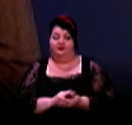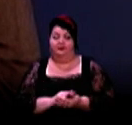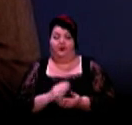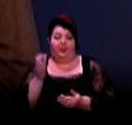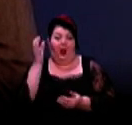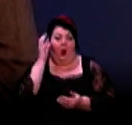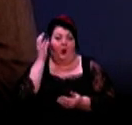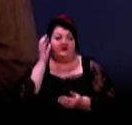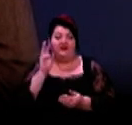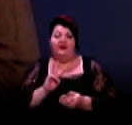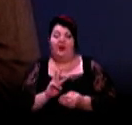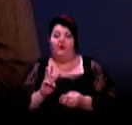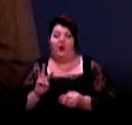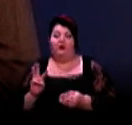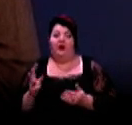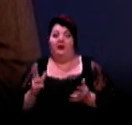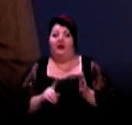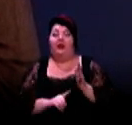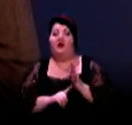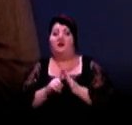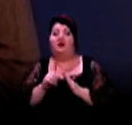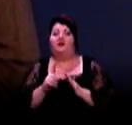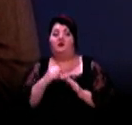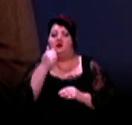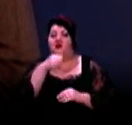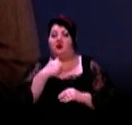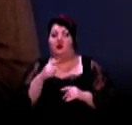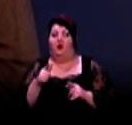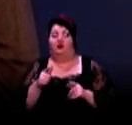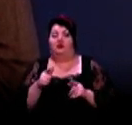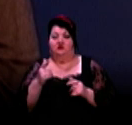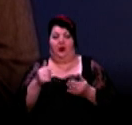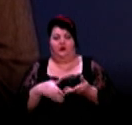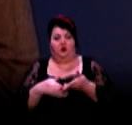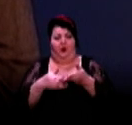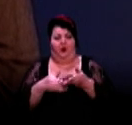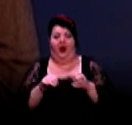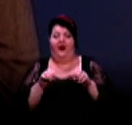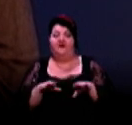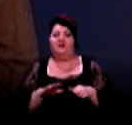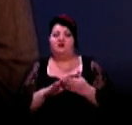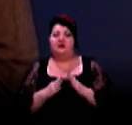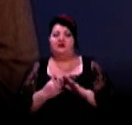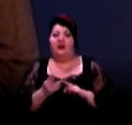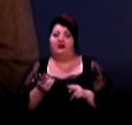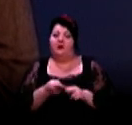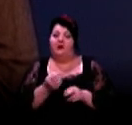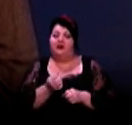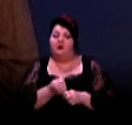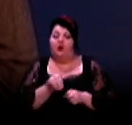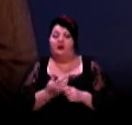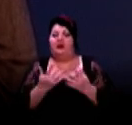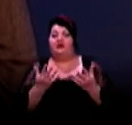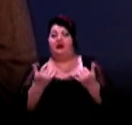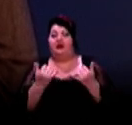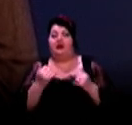Освітній портал, який запрацював із початку року, він себе виправдав? Він зараз допомагає вирішити ситуацію з безробіттям? Скільки